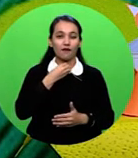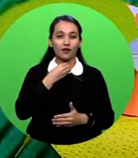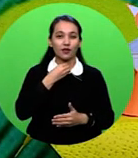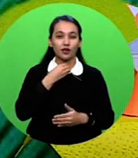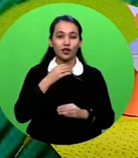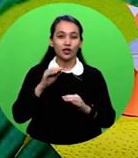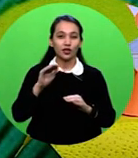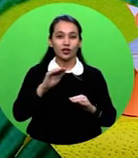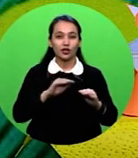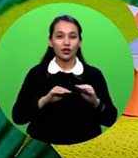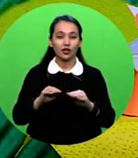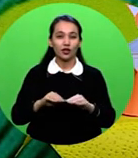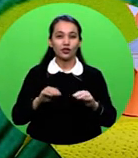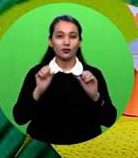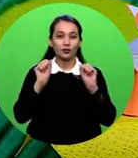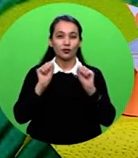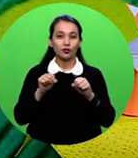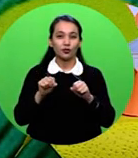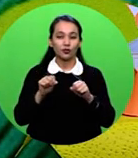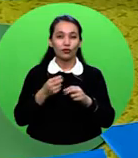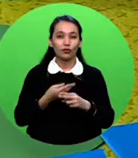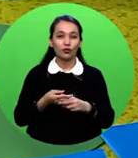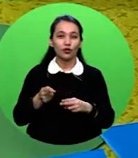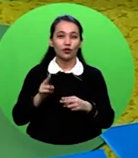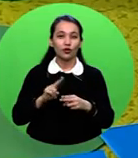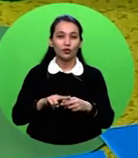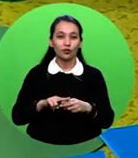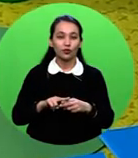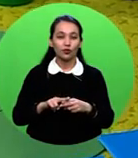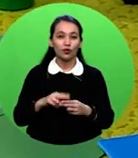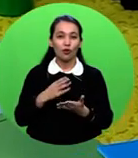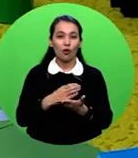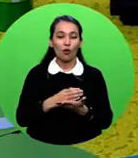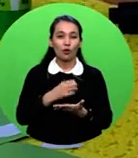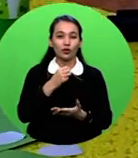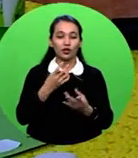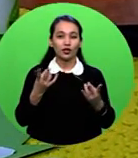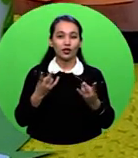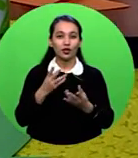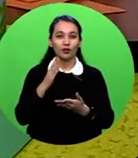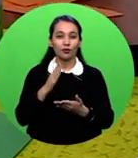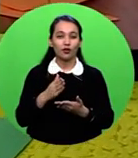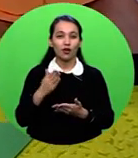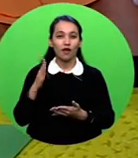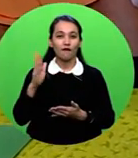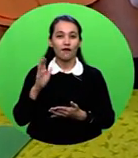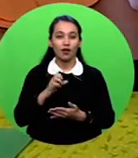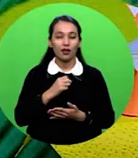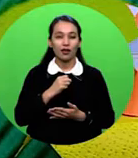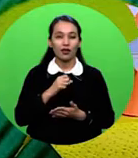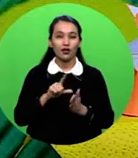hayvonni ham ishlab yasab chiqishimiz mumkin. Buning uchun bizga konus kerak bo'ladi